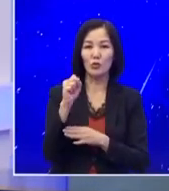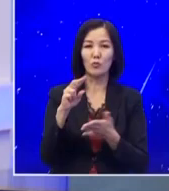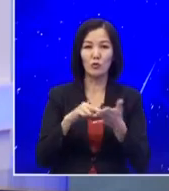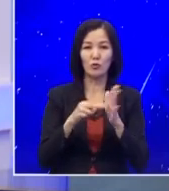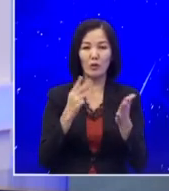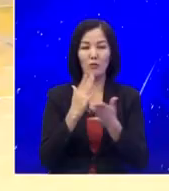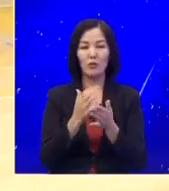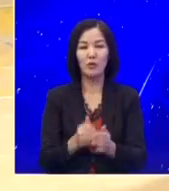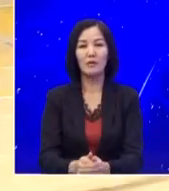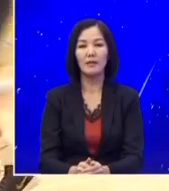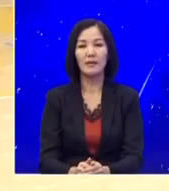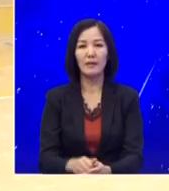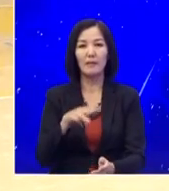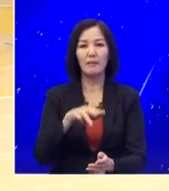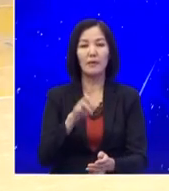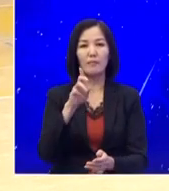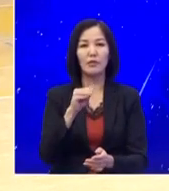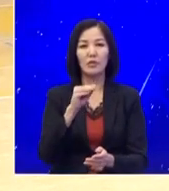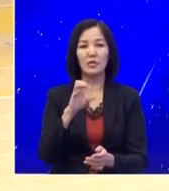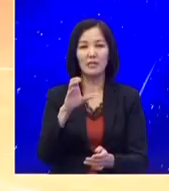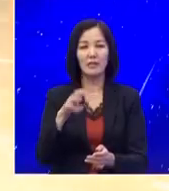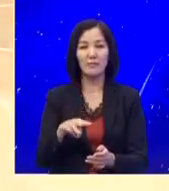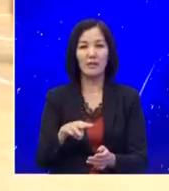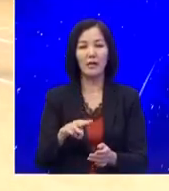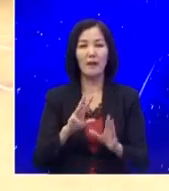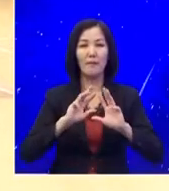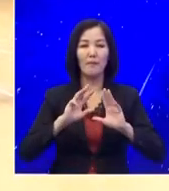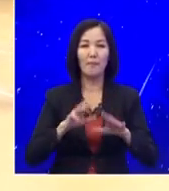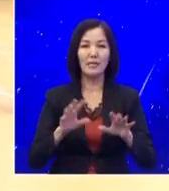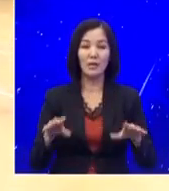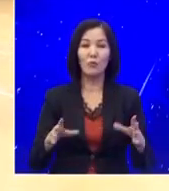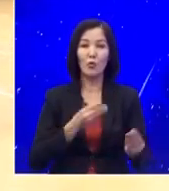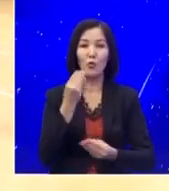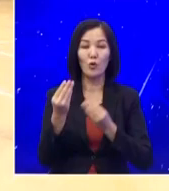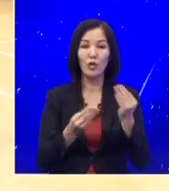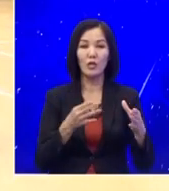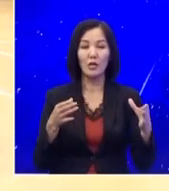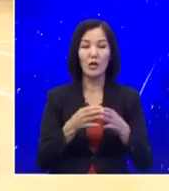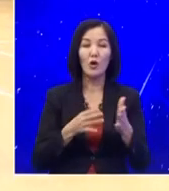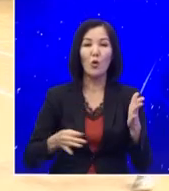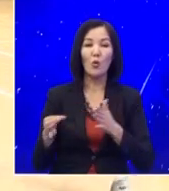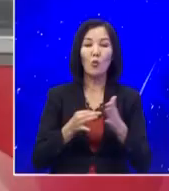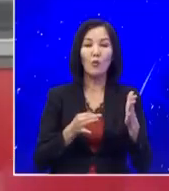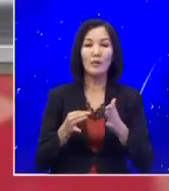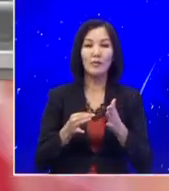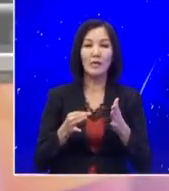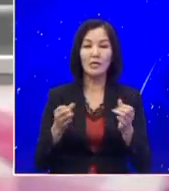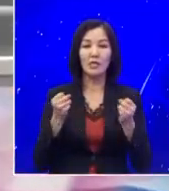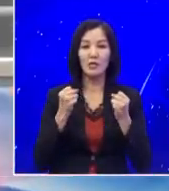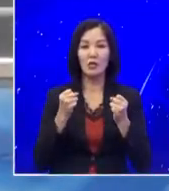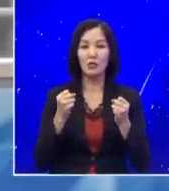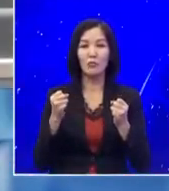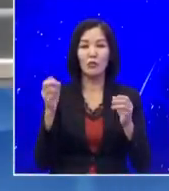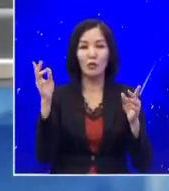отыр. МБЖСМ баскетбол командасының дені ойынның спорттық түрлері бойынша. Облыстық мамандандырылған балалар мен жасөспірімдер